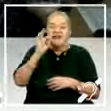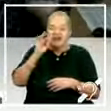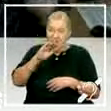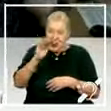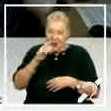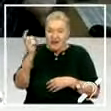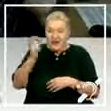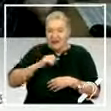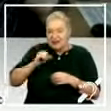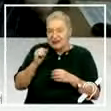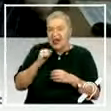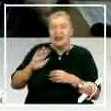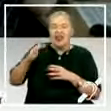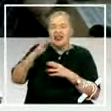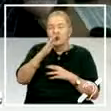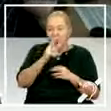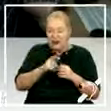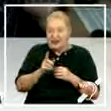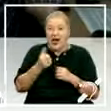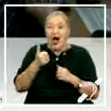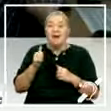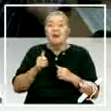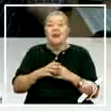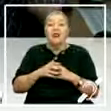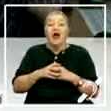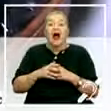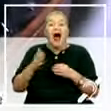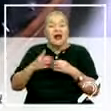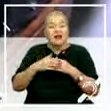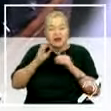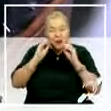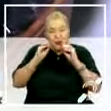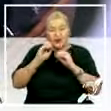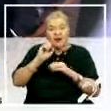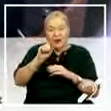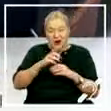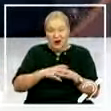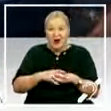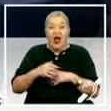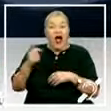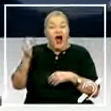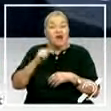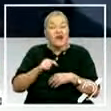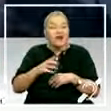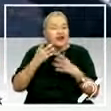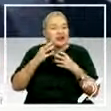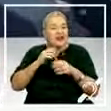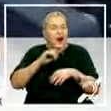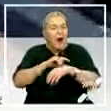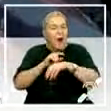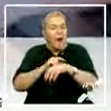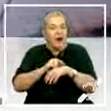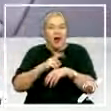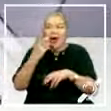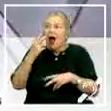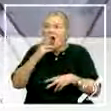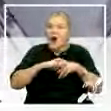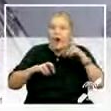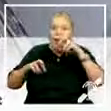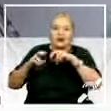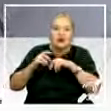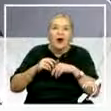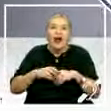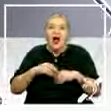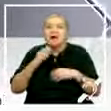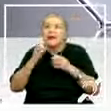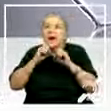veniți din satele Dâmbovițene, Runcu și Picior de Munte, alături de profesorii lor, s-au transformat pentru câteva ore în exploratori în fascinanta